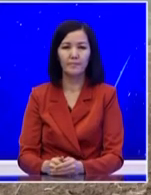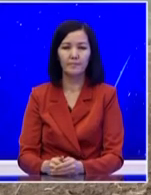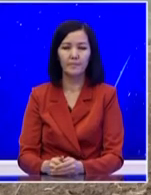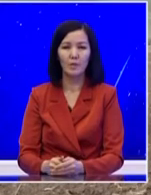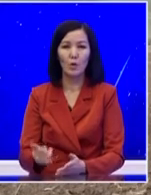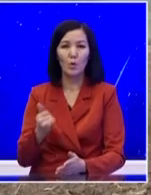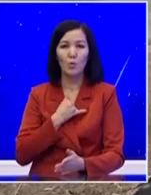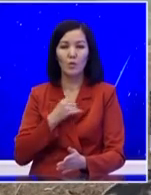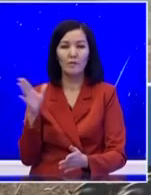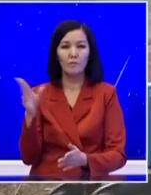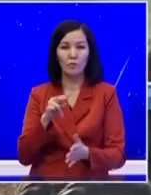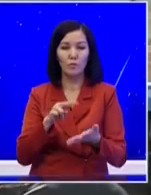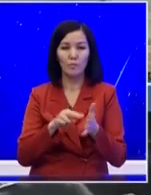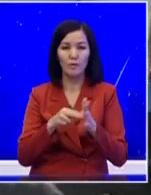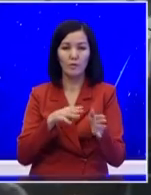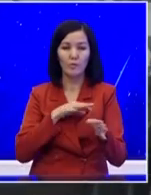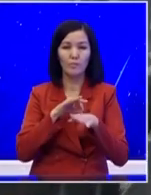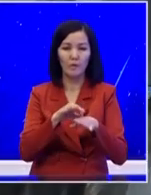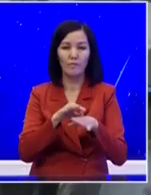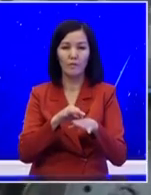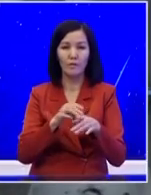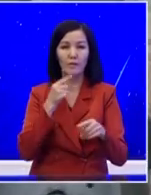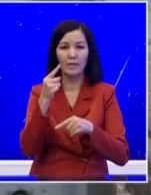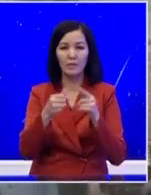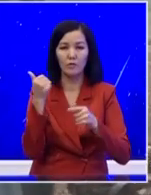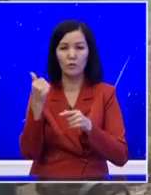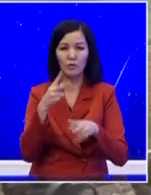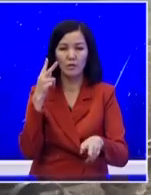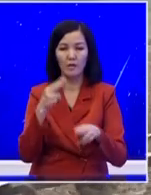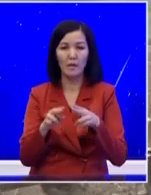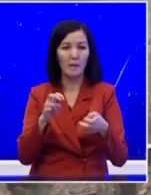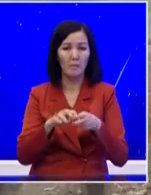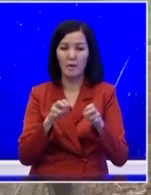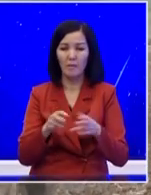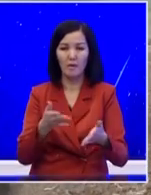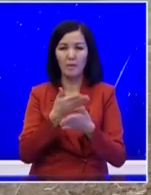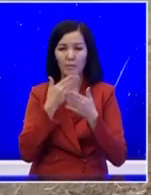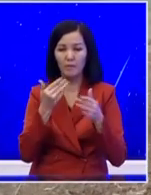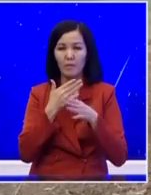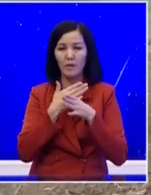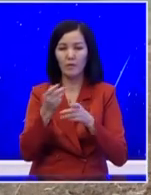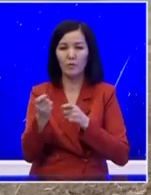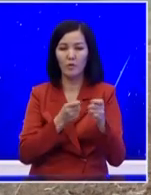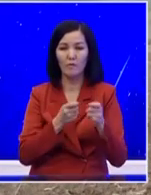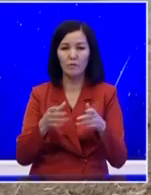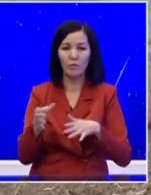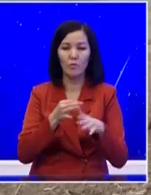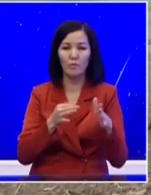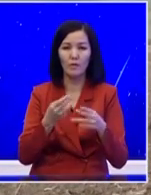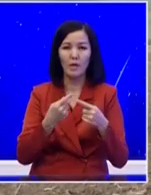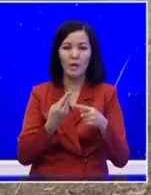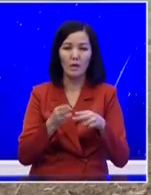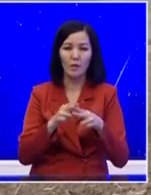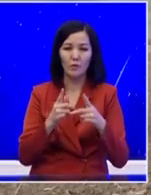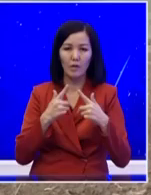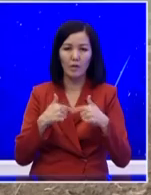У нас все идет по плану. Все работы завершим уже на следующей неделе. Никаких проблем нет. Это благодаря руководству области, которое организовало для